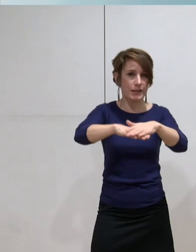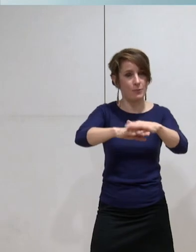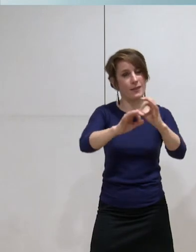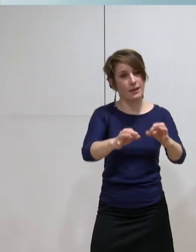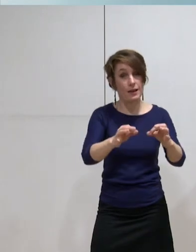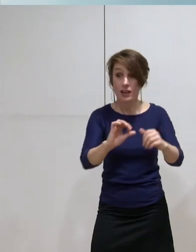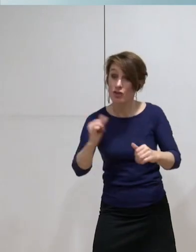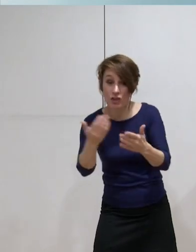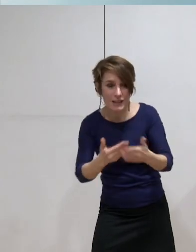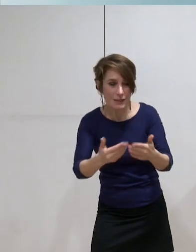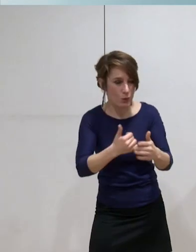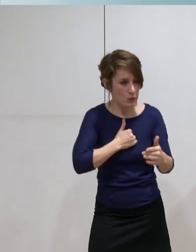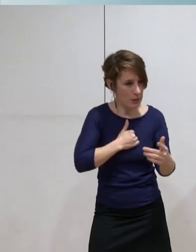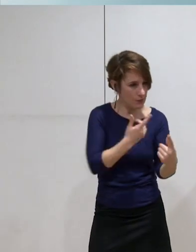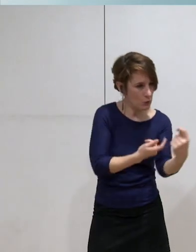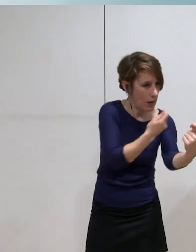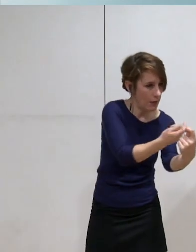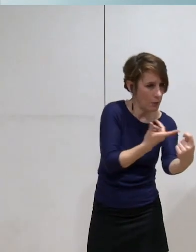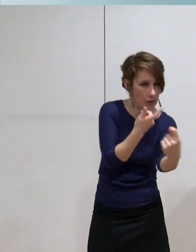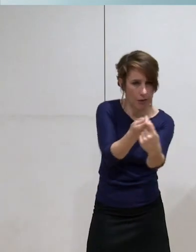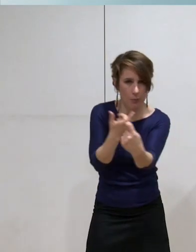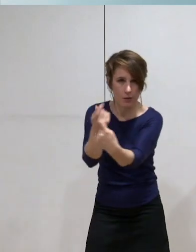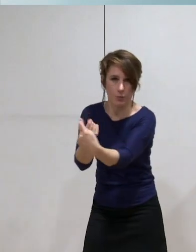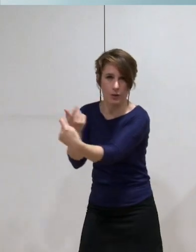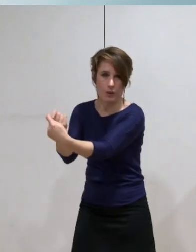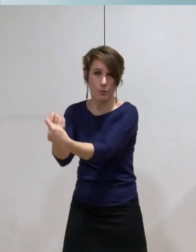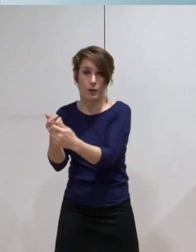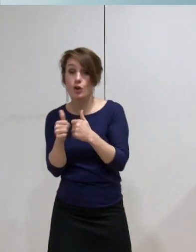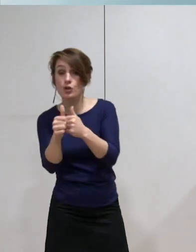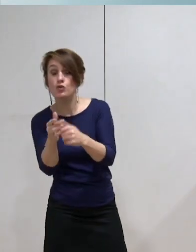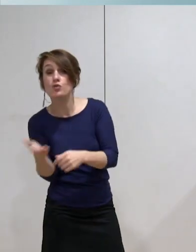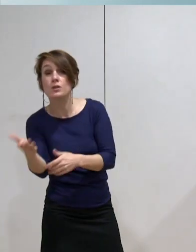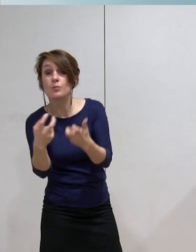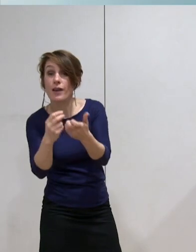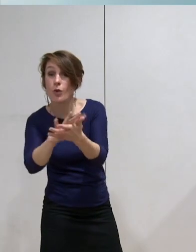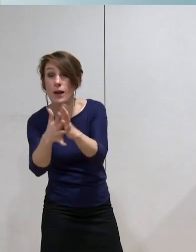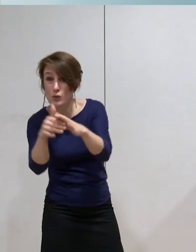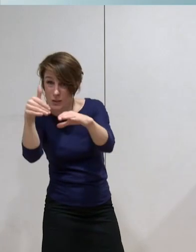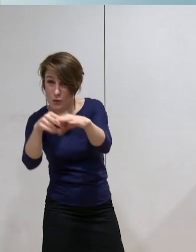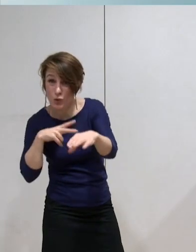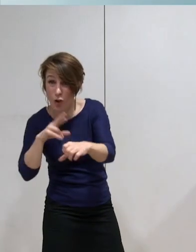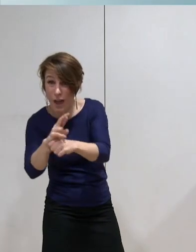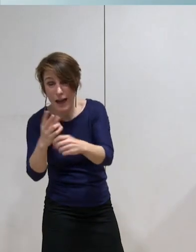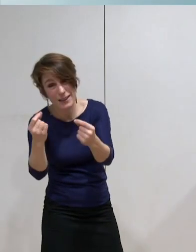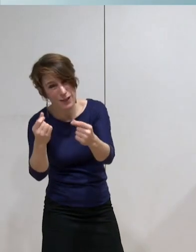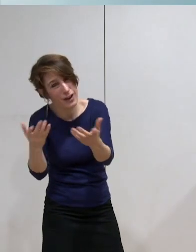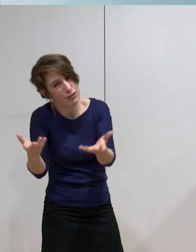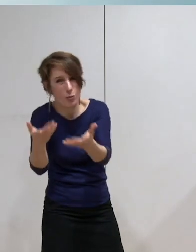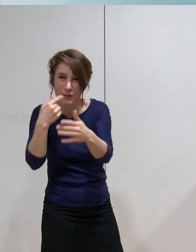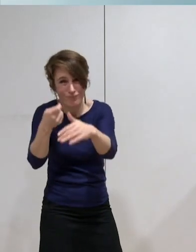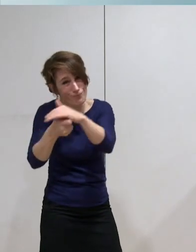cas individuellement en tenant compte par exemple des réserves financières que certaines que certaines associations pouvaient